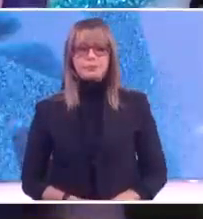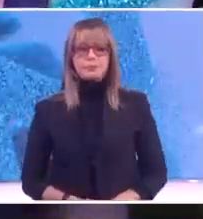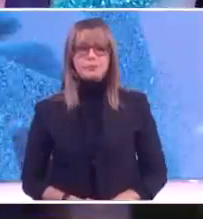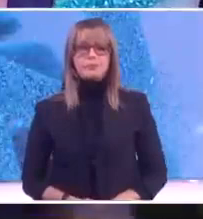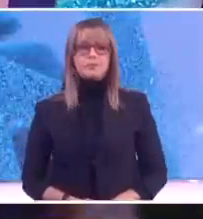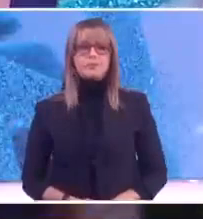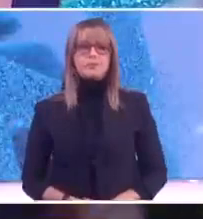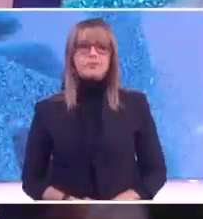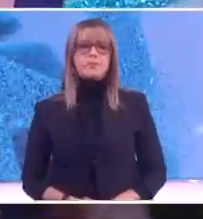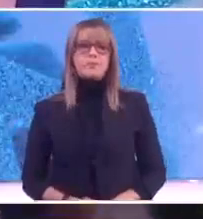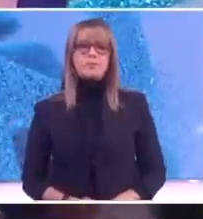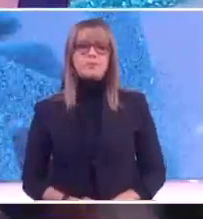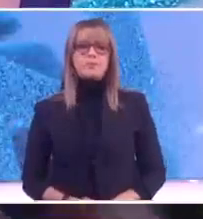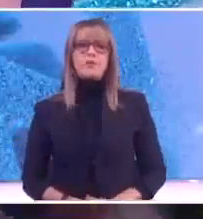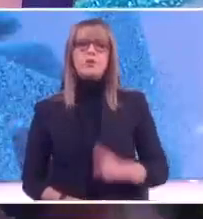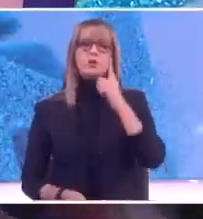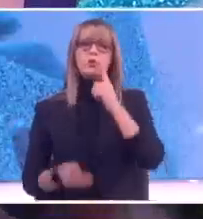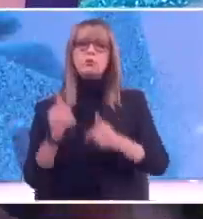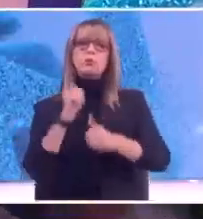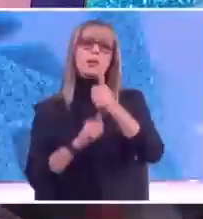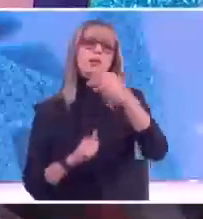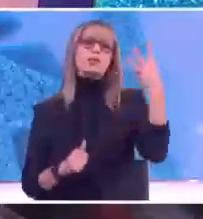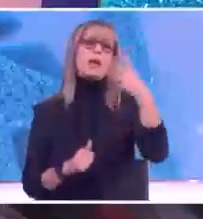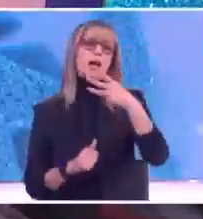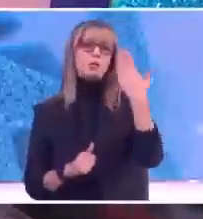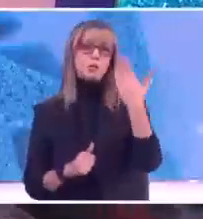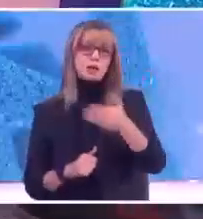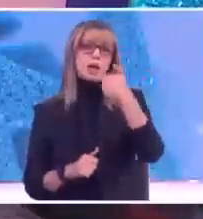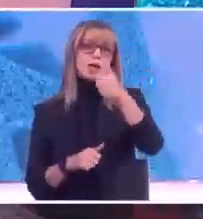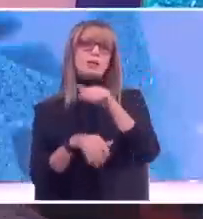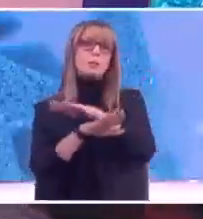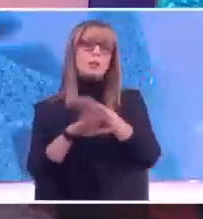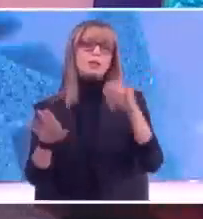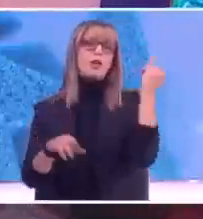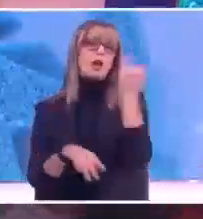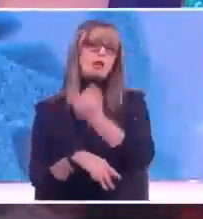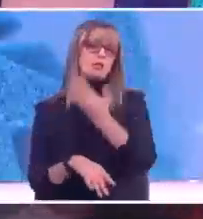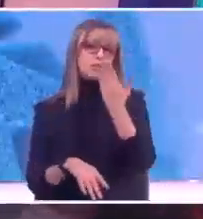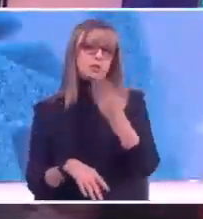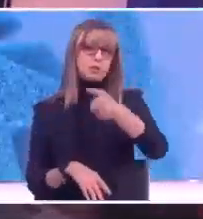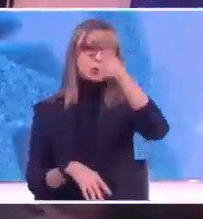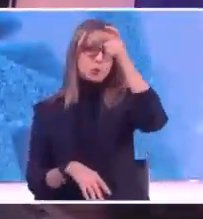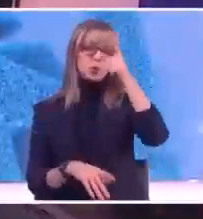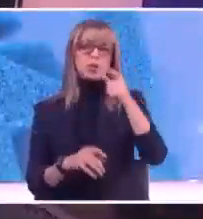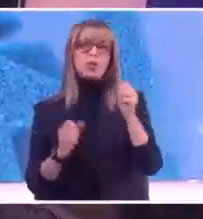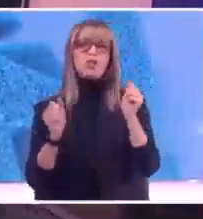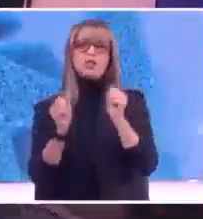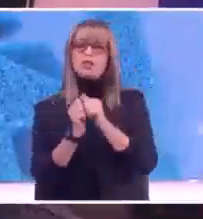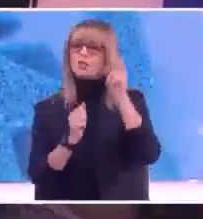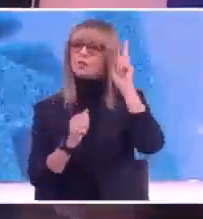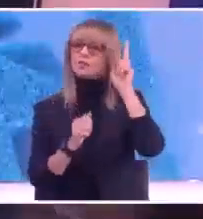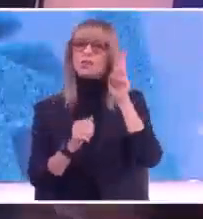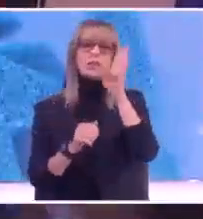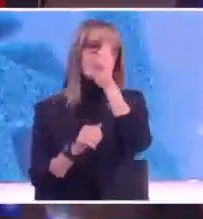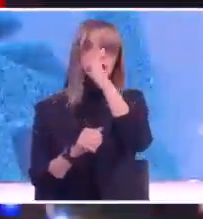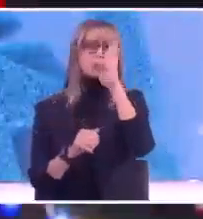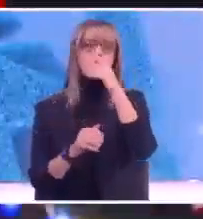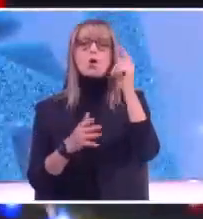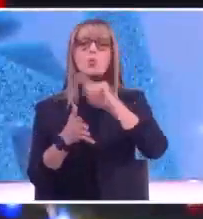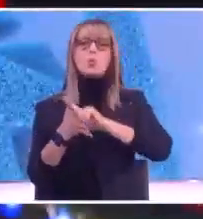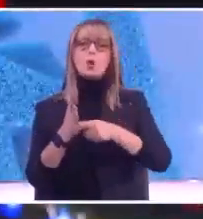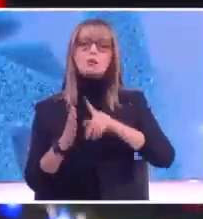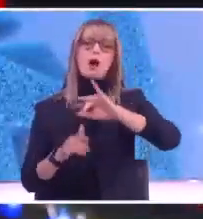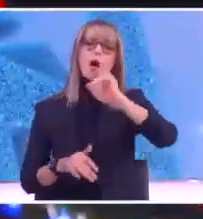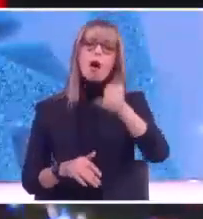Nizamettin Kaplan aktardı. Cumhurbaşkanı Recep Tayyip Erdoğan altılı masayı eleştirdi. Türkiye çift başlı yönetimlerde ağır